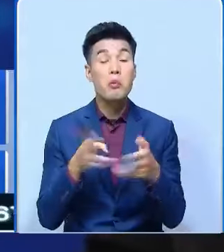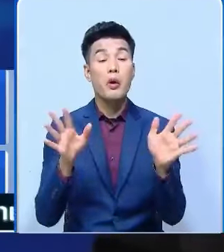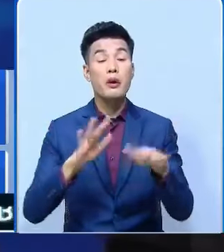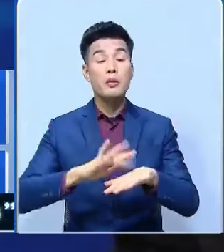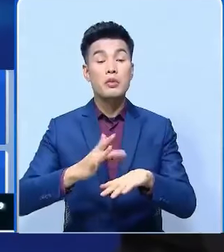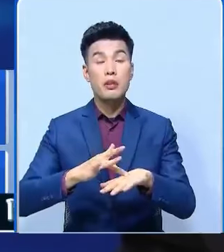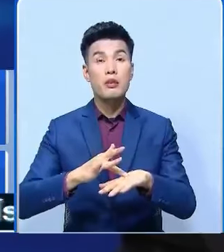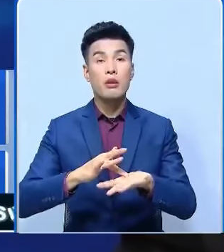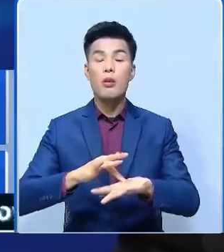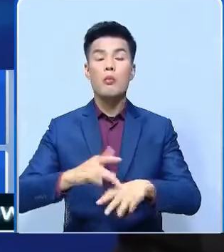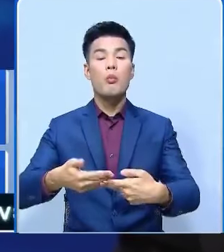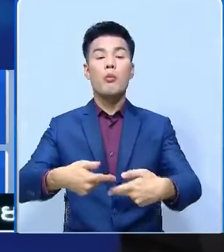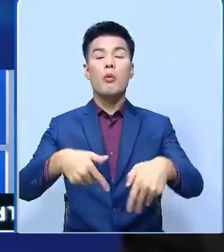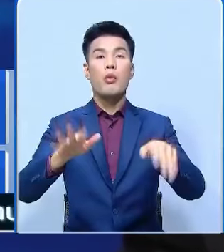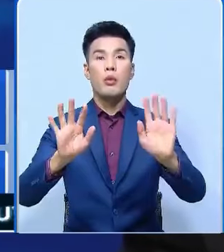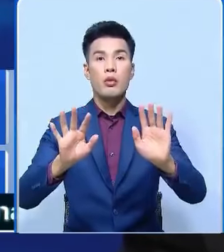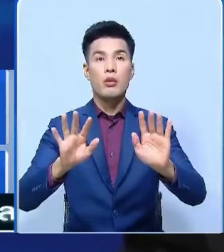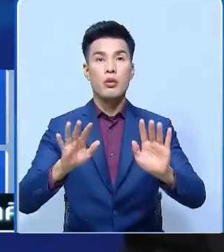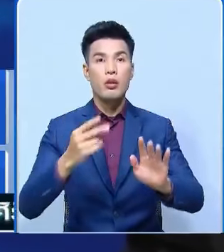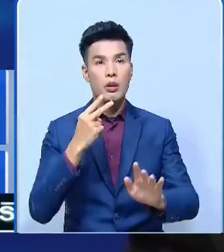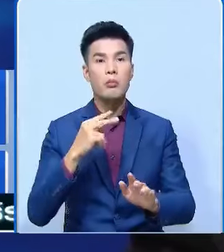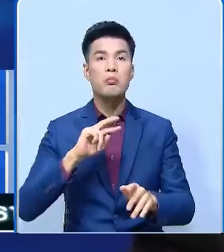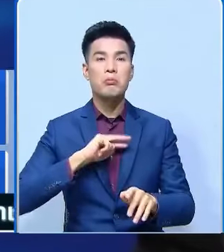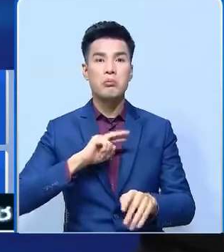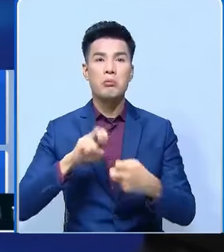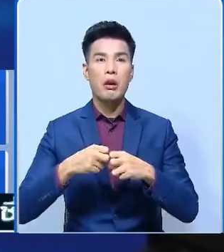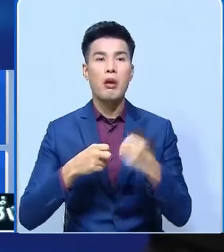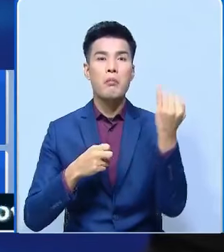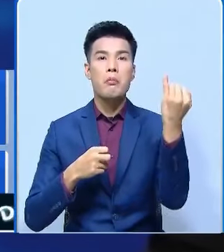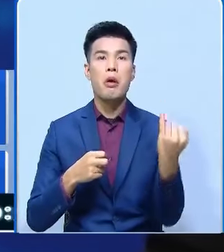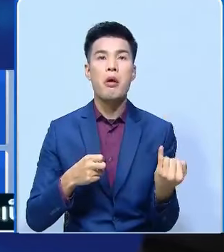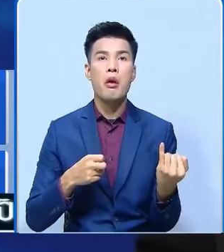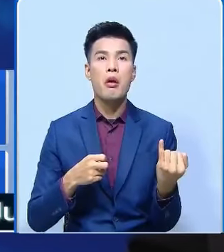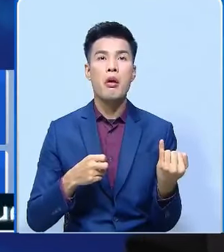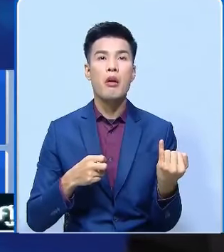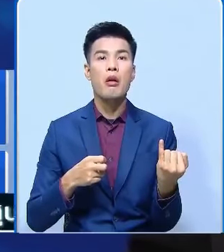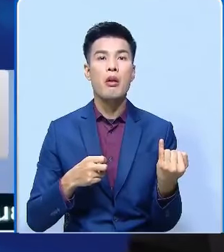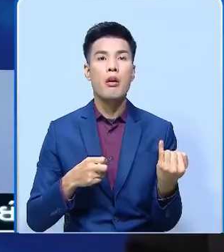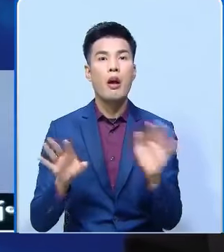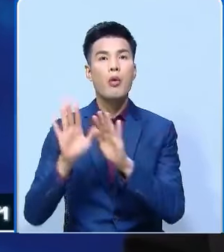ตินะครับ เราก็จะตกเป็นอาณานิคมทางเศรษฐกิจของประเทศจีน